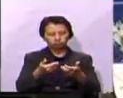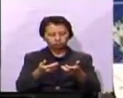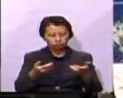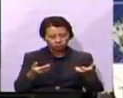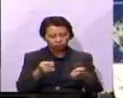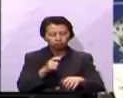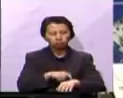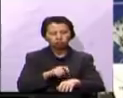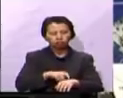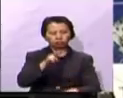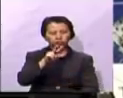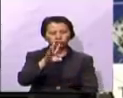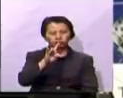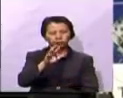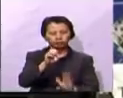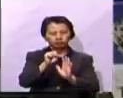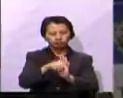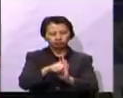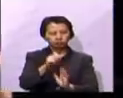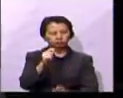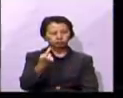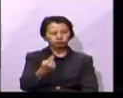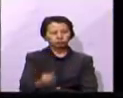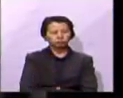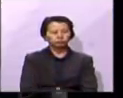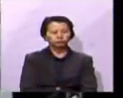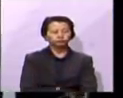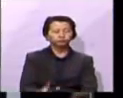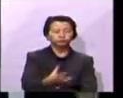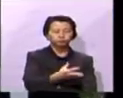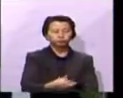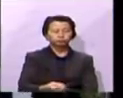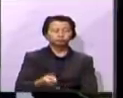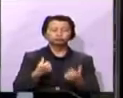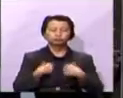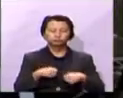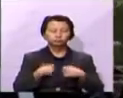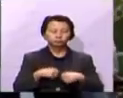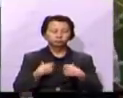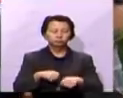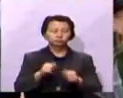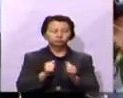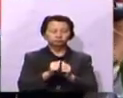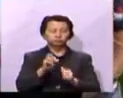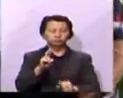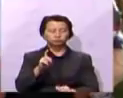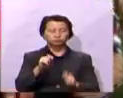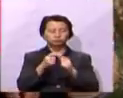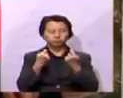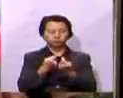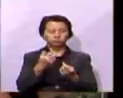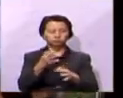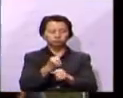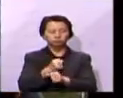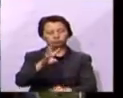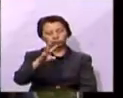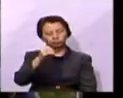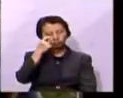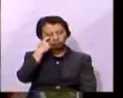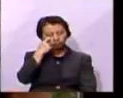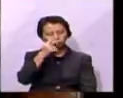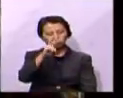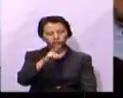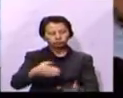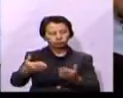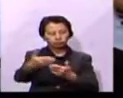dipisahkan dengan 28 saat sahaja. Sementara Jesse Pokarat milik R-Team mengumpul 40 mata, 2 mata di